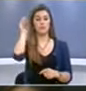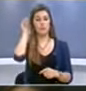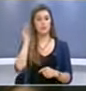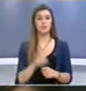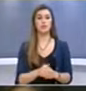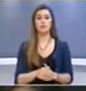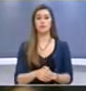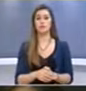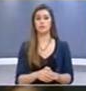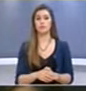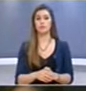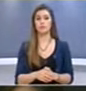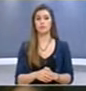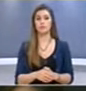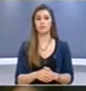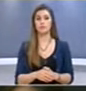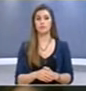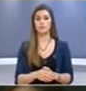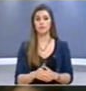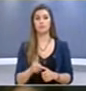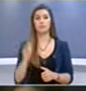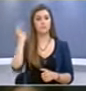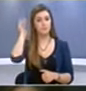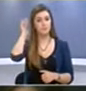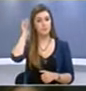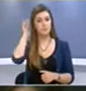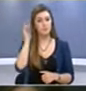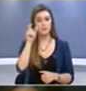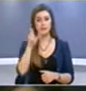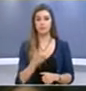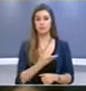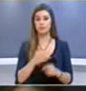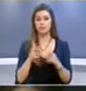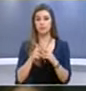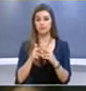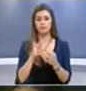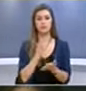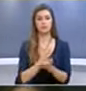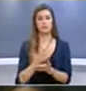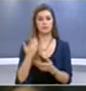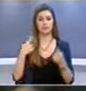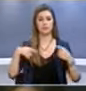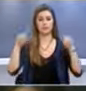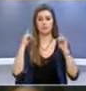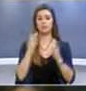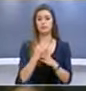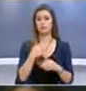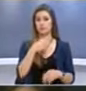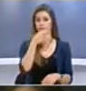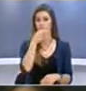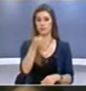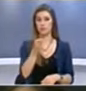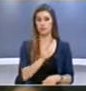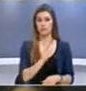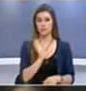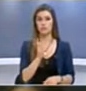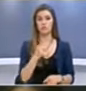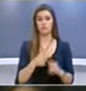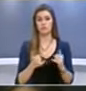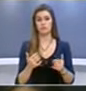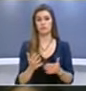zag ministri ambien dhe planif hapsin un e kam leu Sean e kalar peten por po